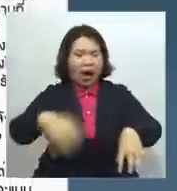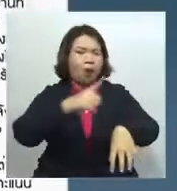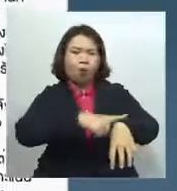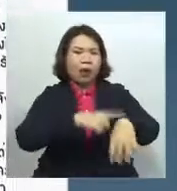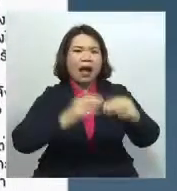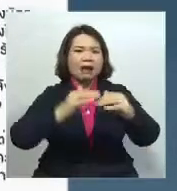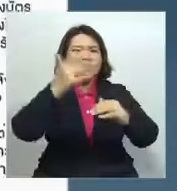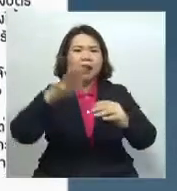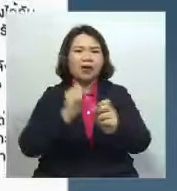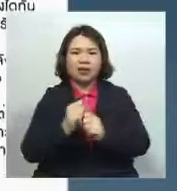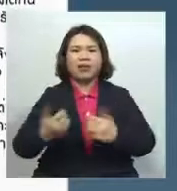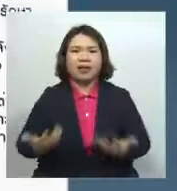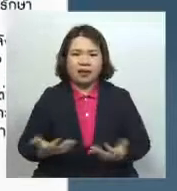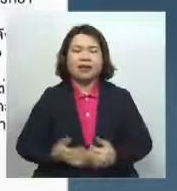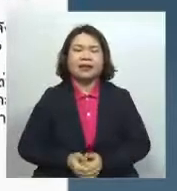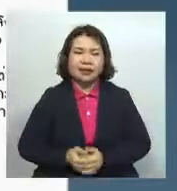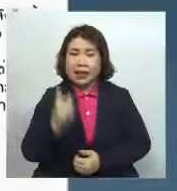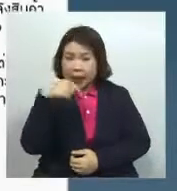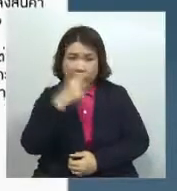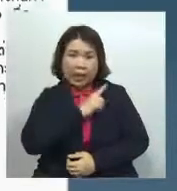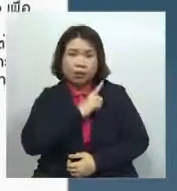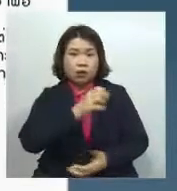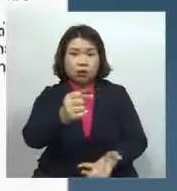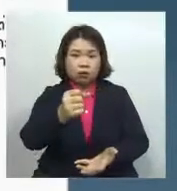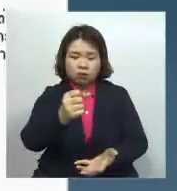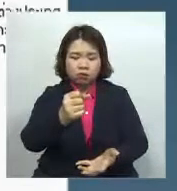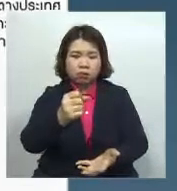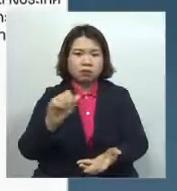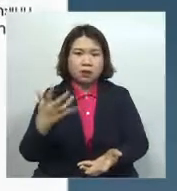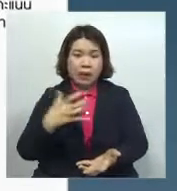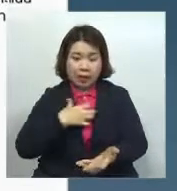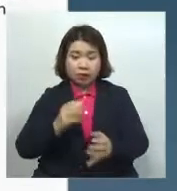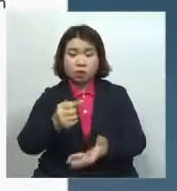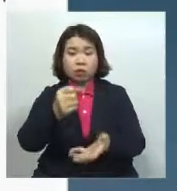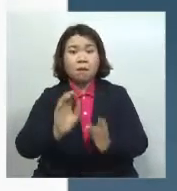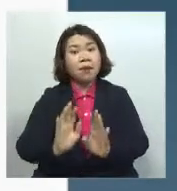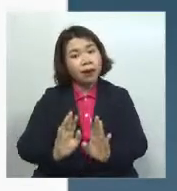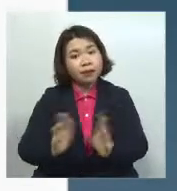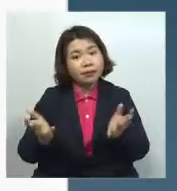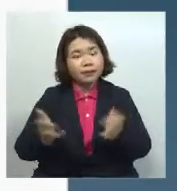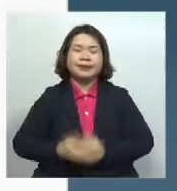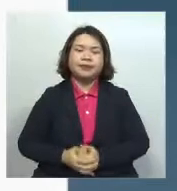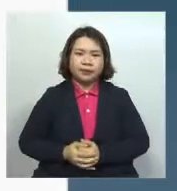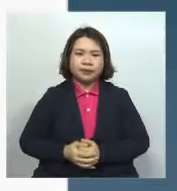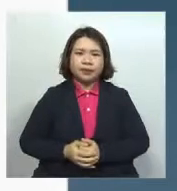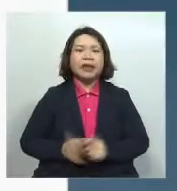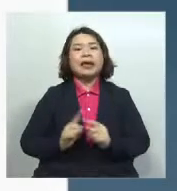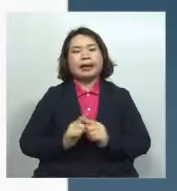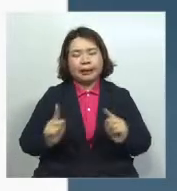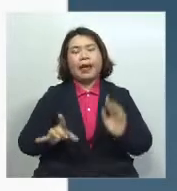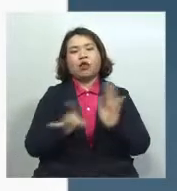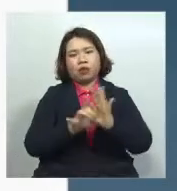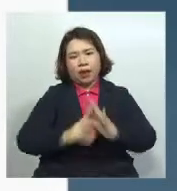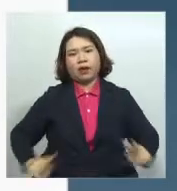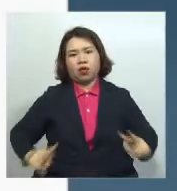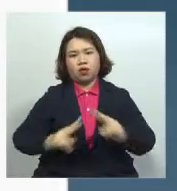ท replicated evet สุท้ายกระโร